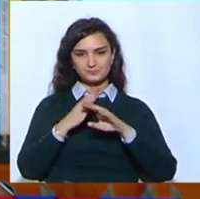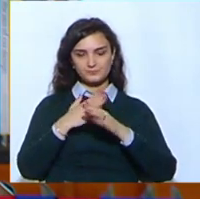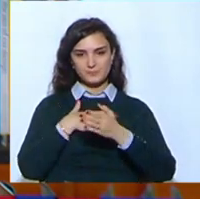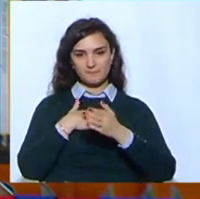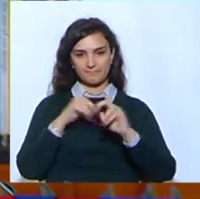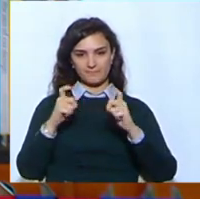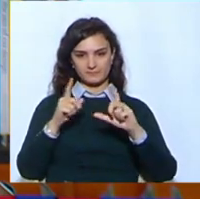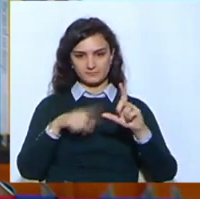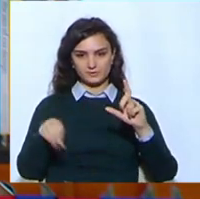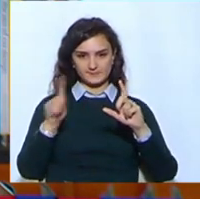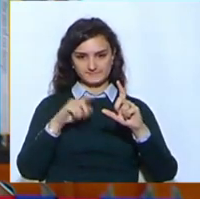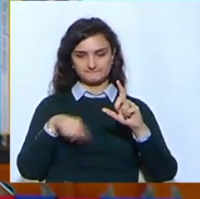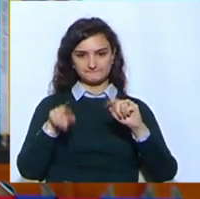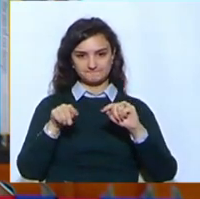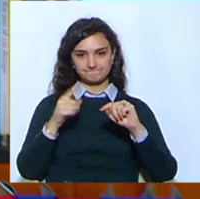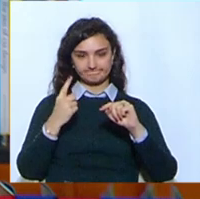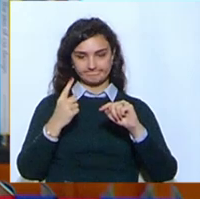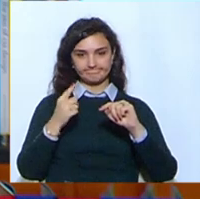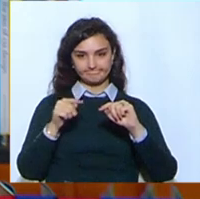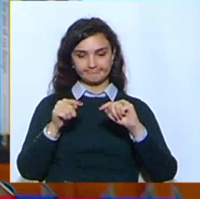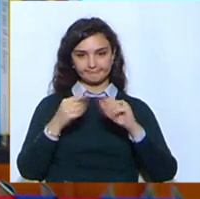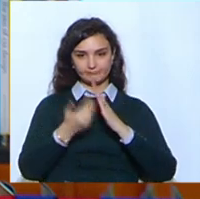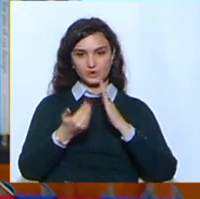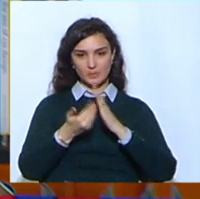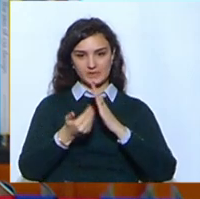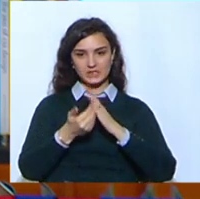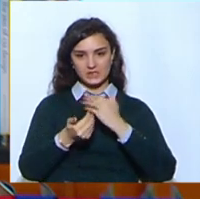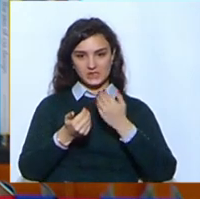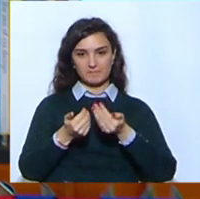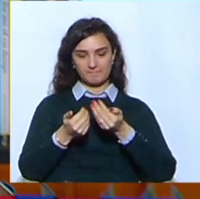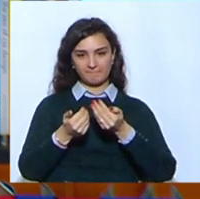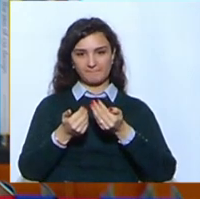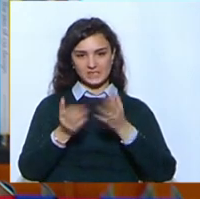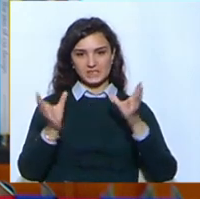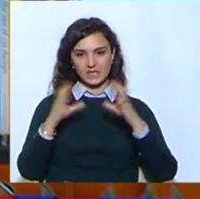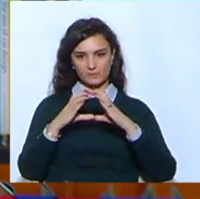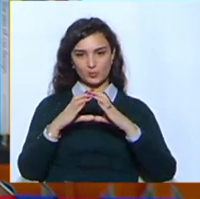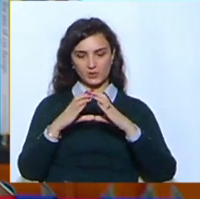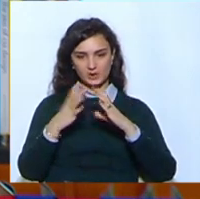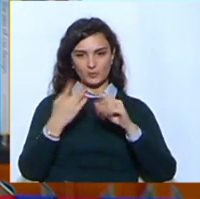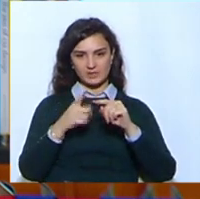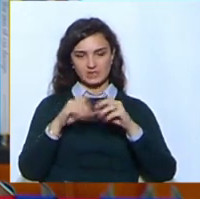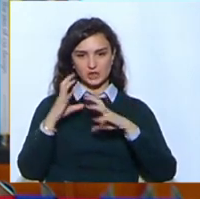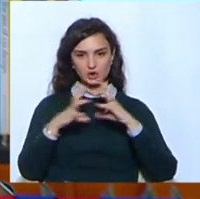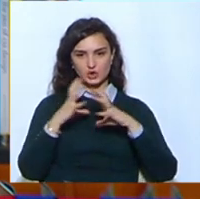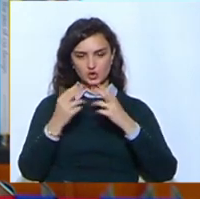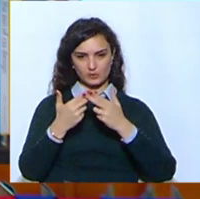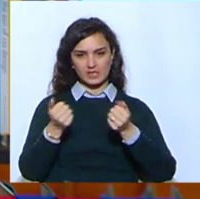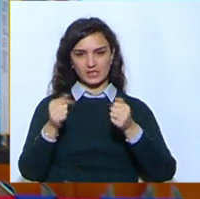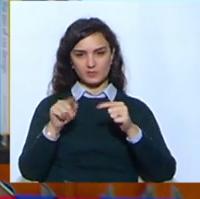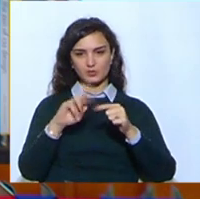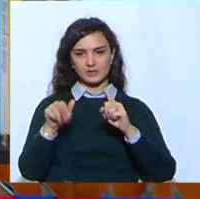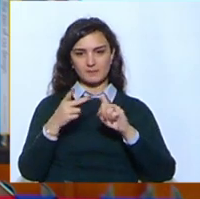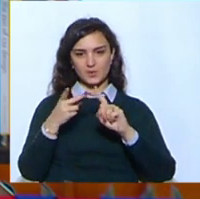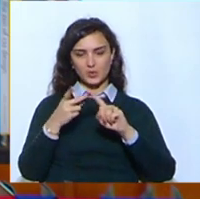ჩვენი თებში, ერთი მხრივ რეკომენდაციების კრებული, რომელიც საერთაშორისოდ არის აღიარებული და